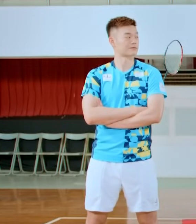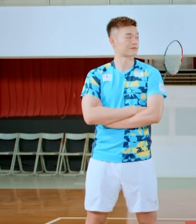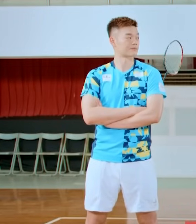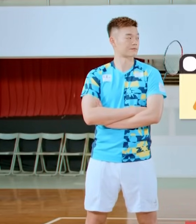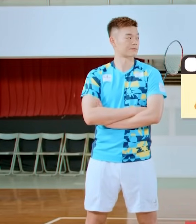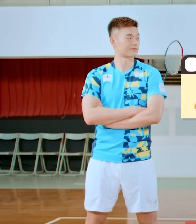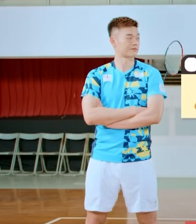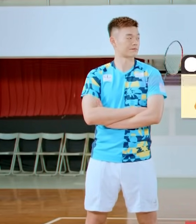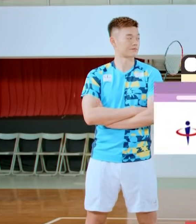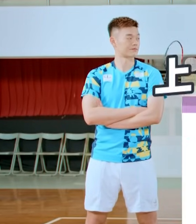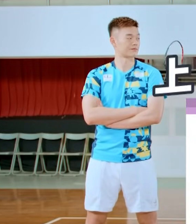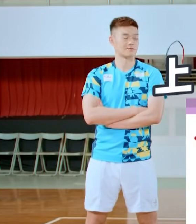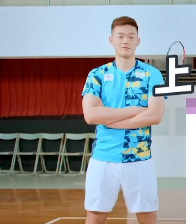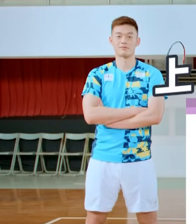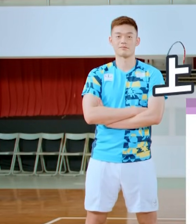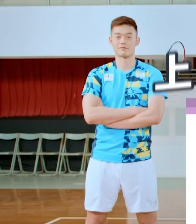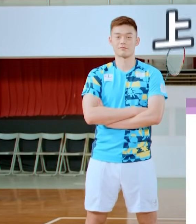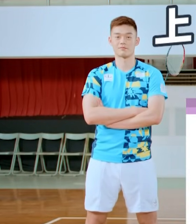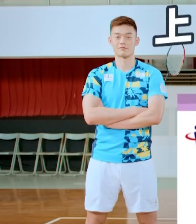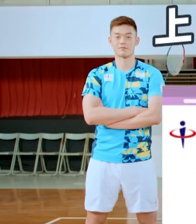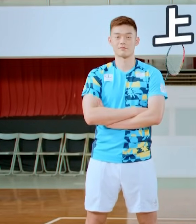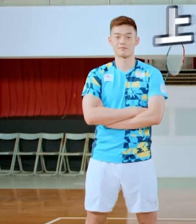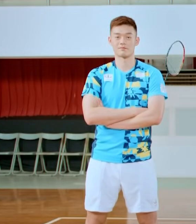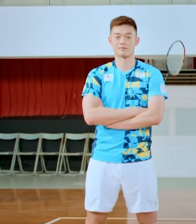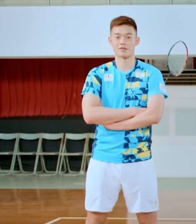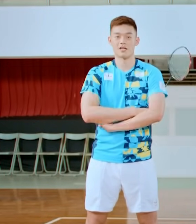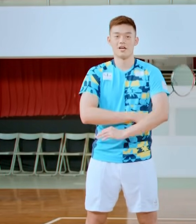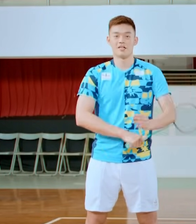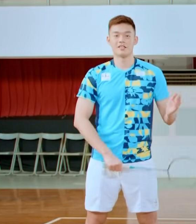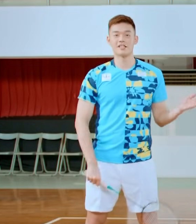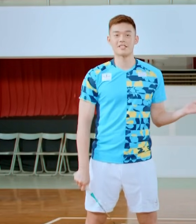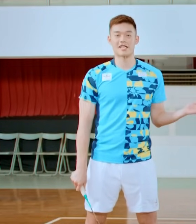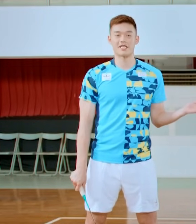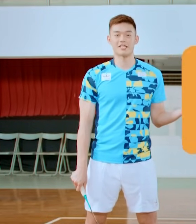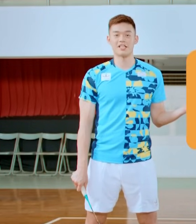不明选户消息不能信，上中选会网站查询才安心。